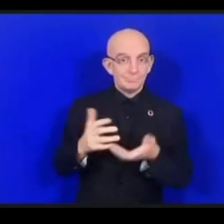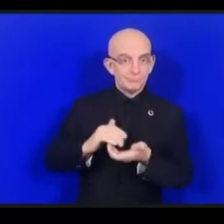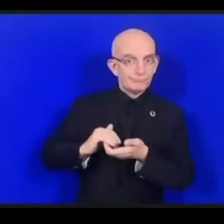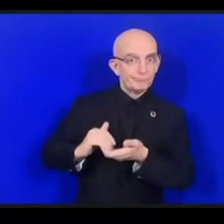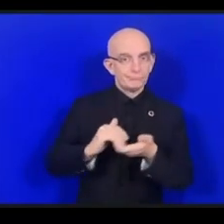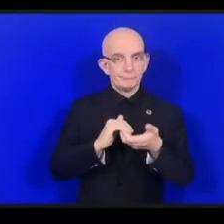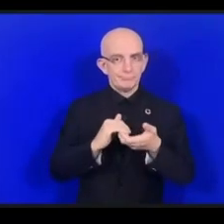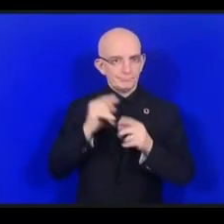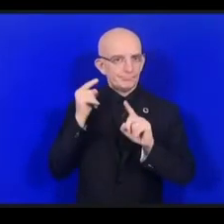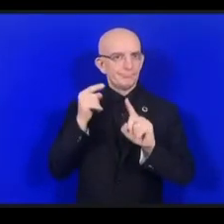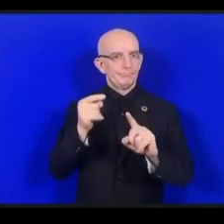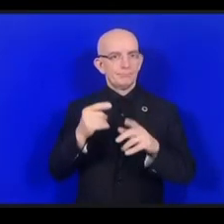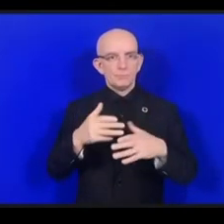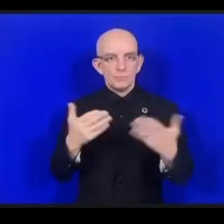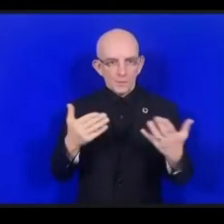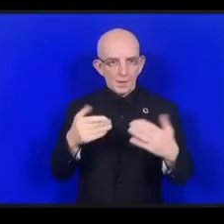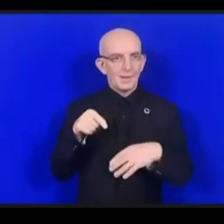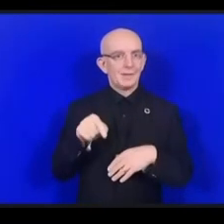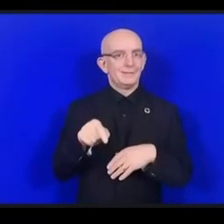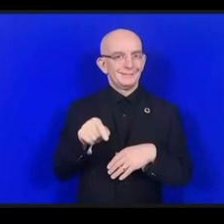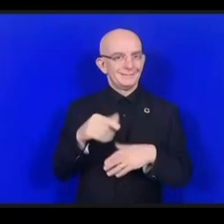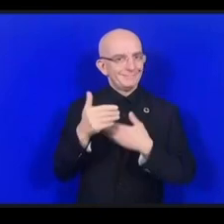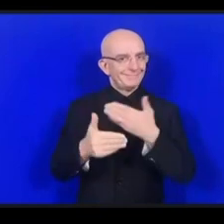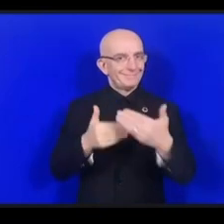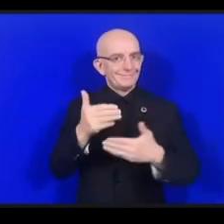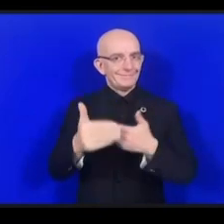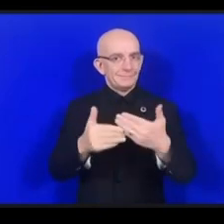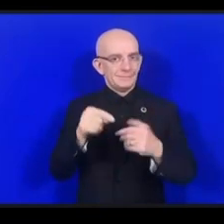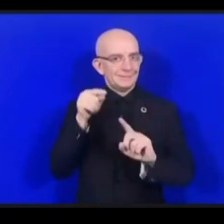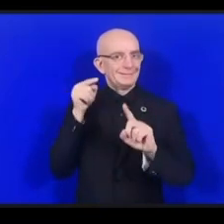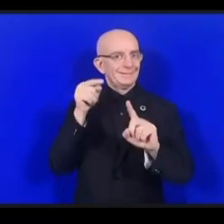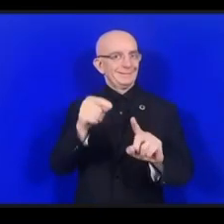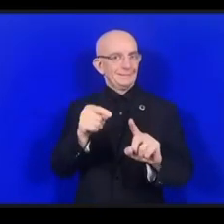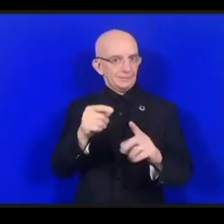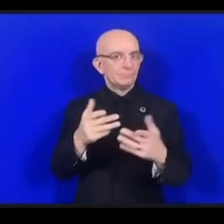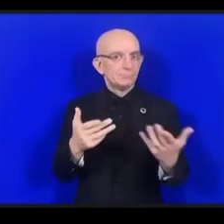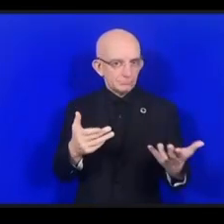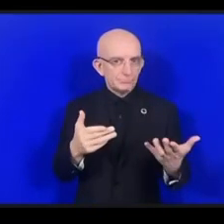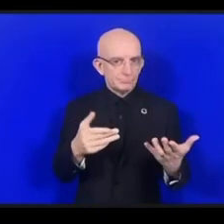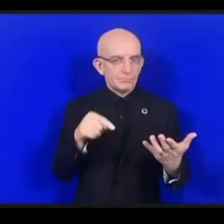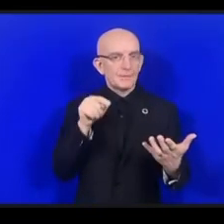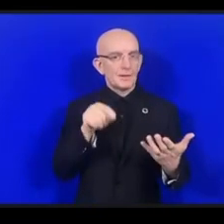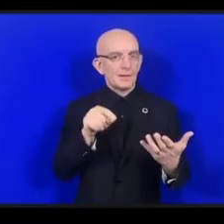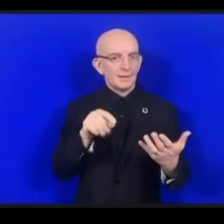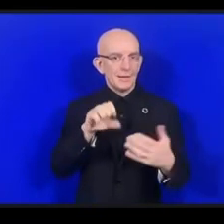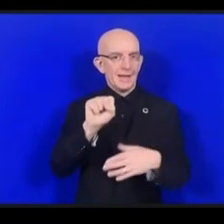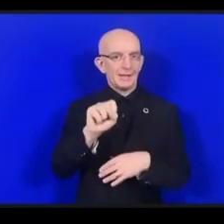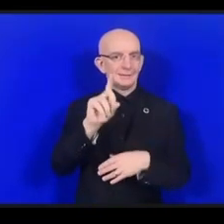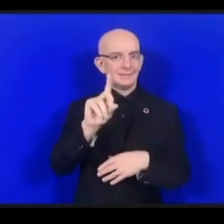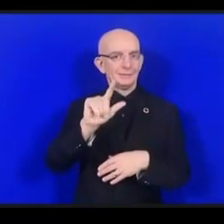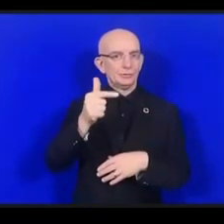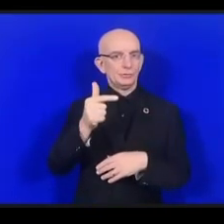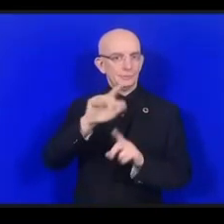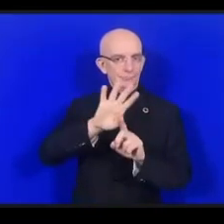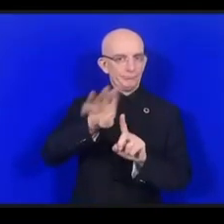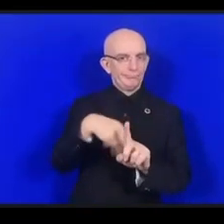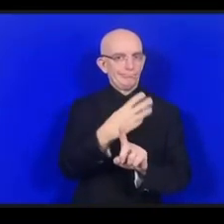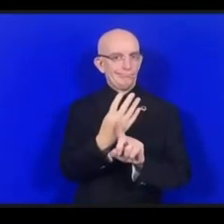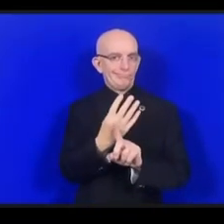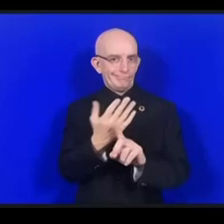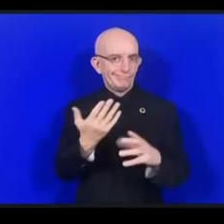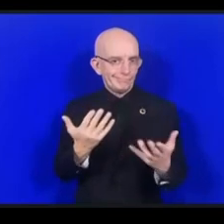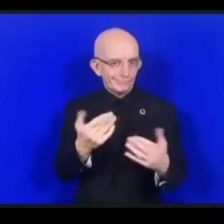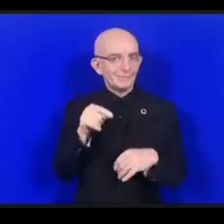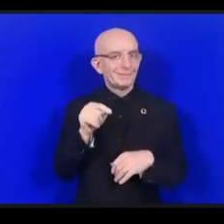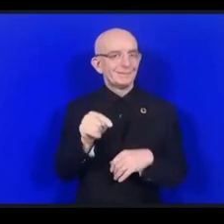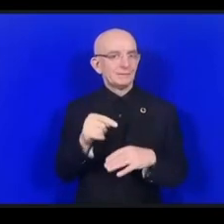的小组。而我们每个 DC 呢都会去盘点一下自己的工作，讲一讲他